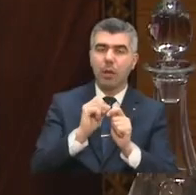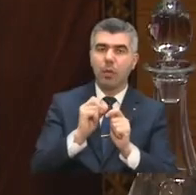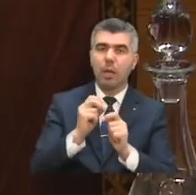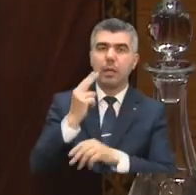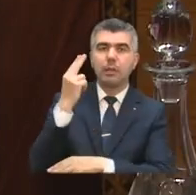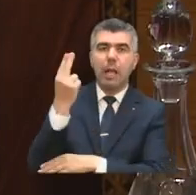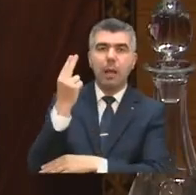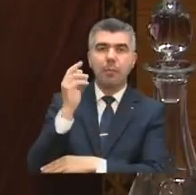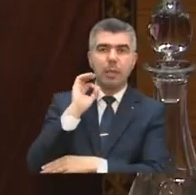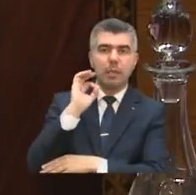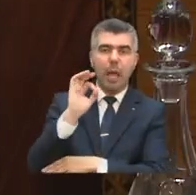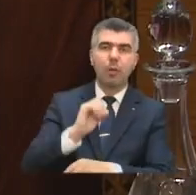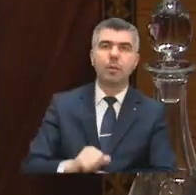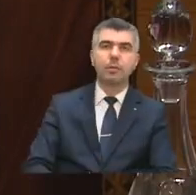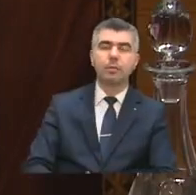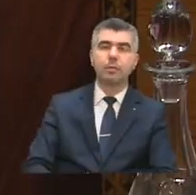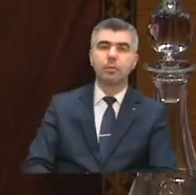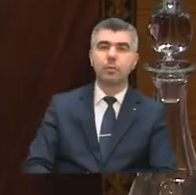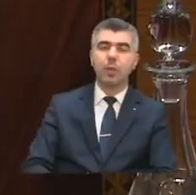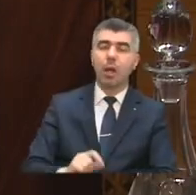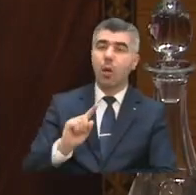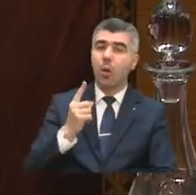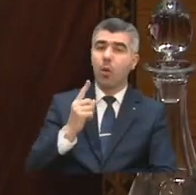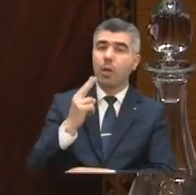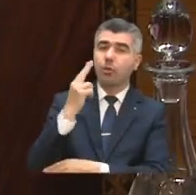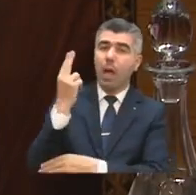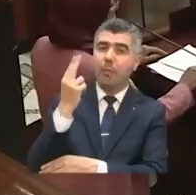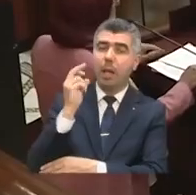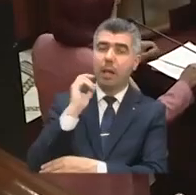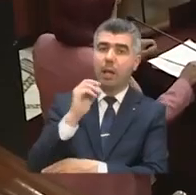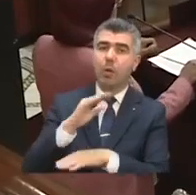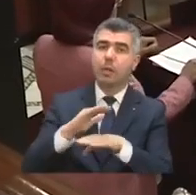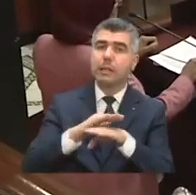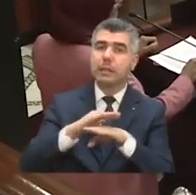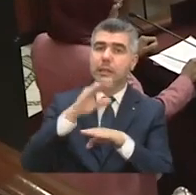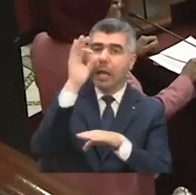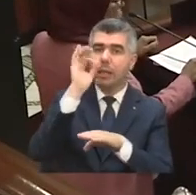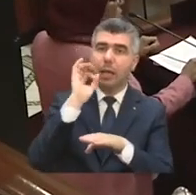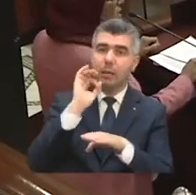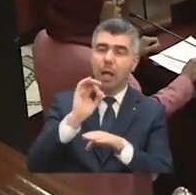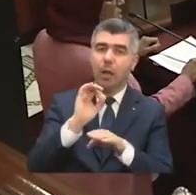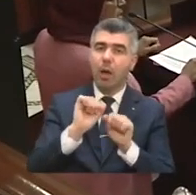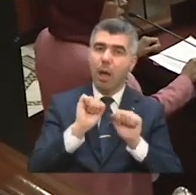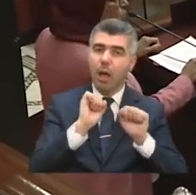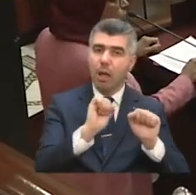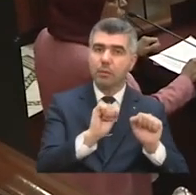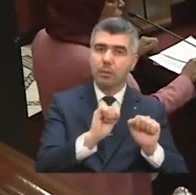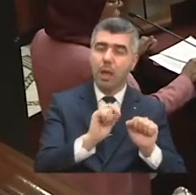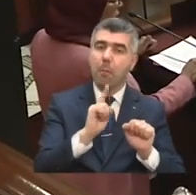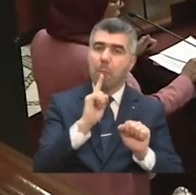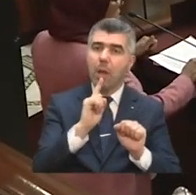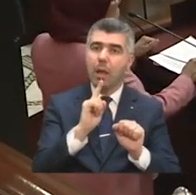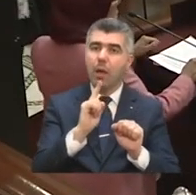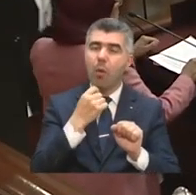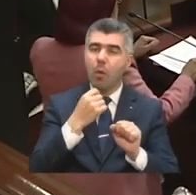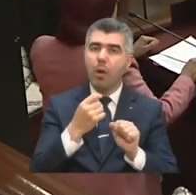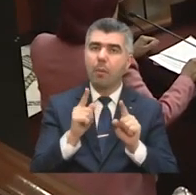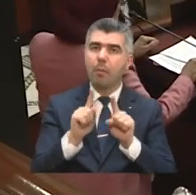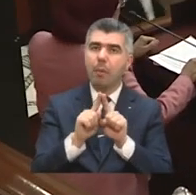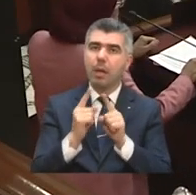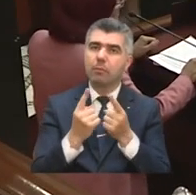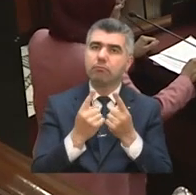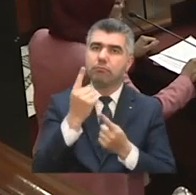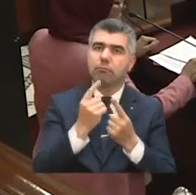بدايه تعليم العالي سياسه عامه ام عموميه ام هو الارتباك والعبث